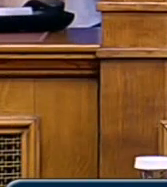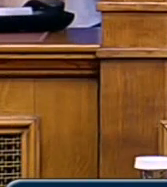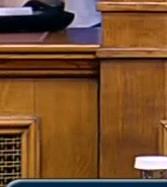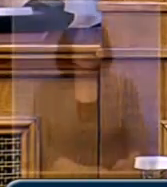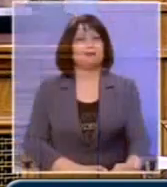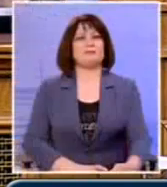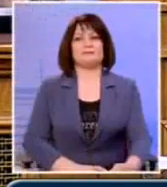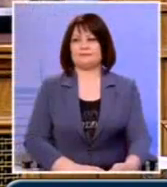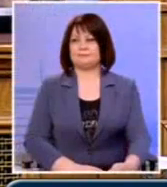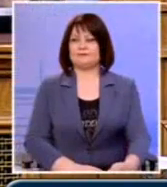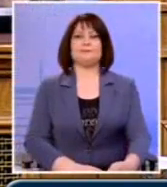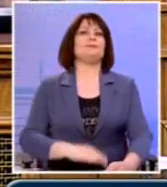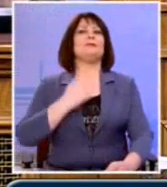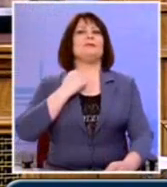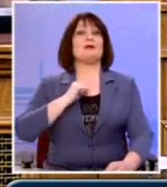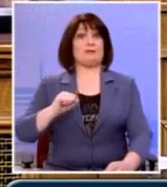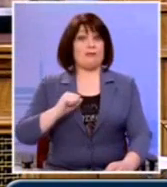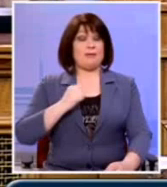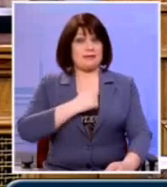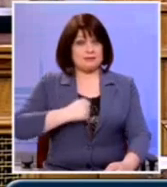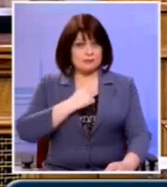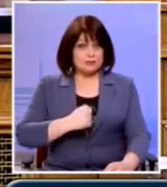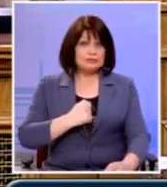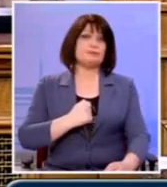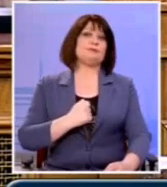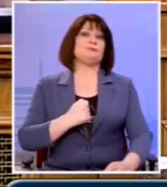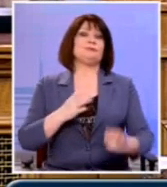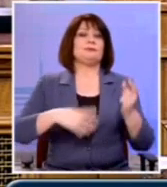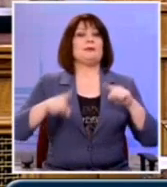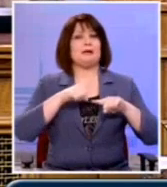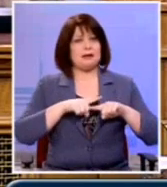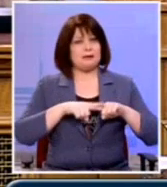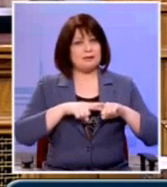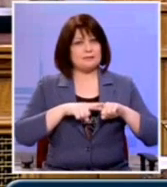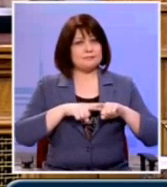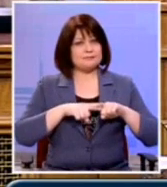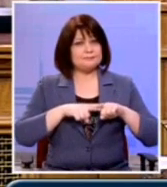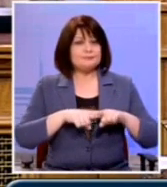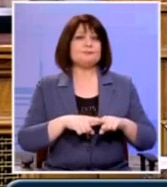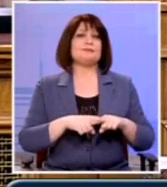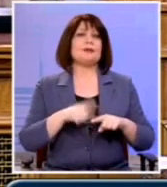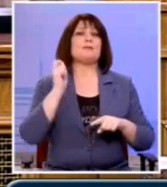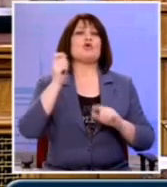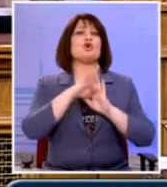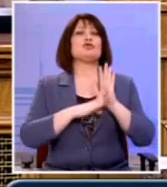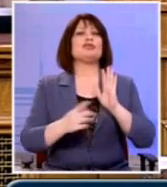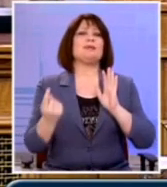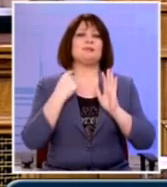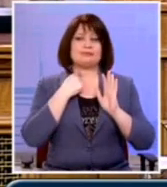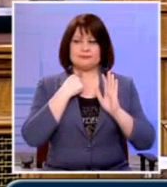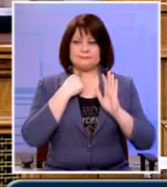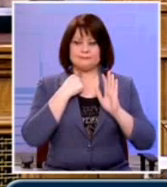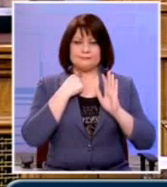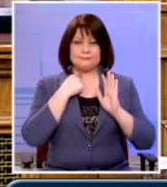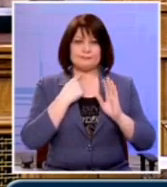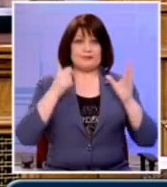φοβάμαι δυστυχώς ότι υπάρχει μια τάση στην Ελλάδα, η αποτυχία του πολιτικού συστήματος, η